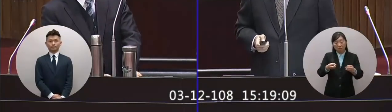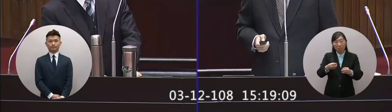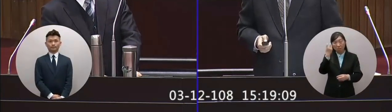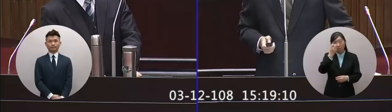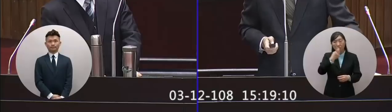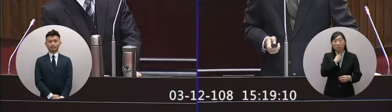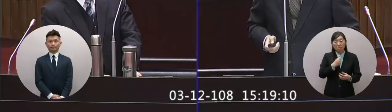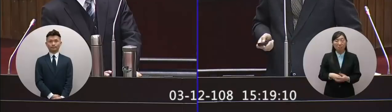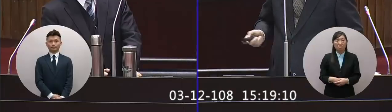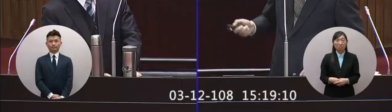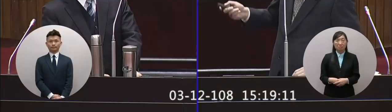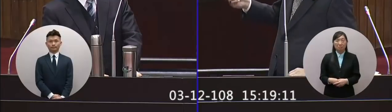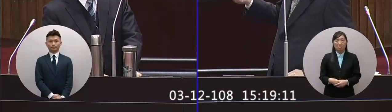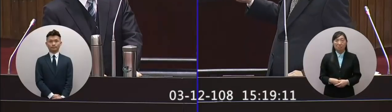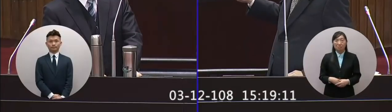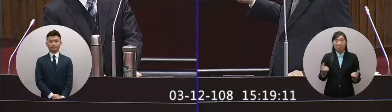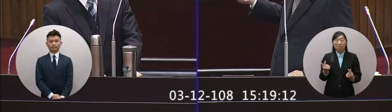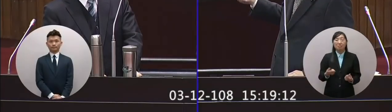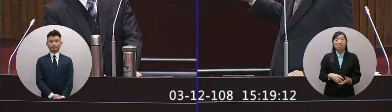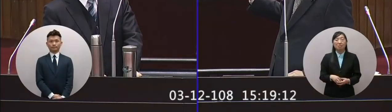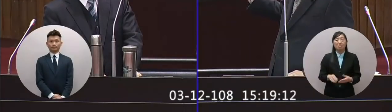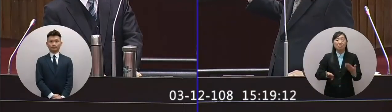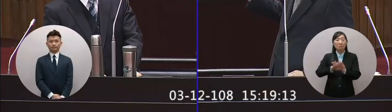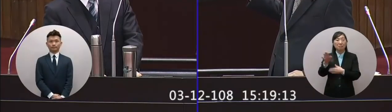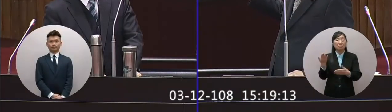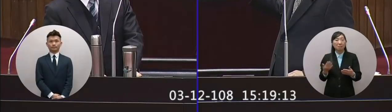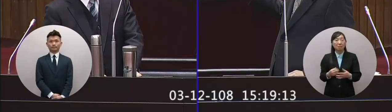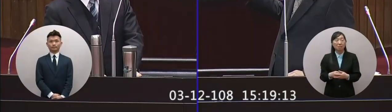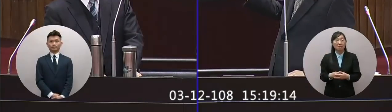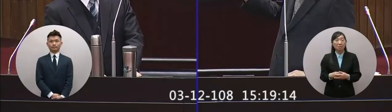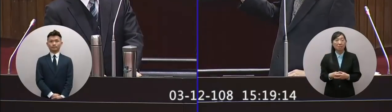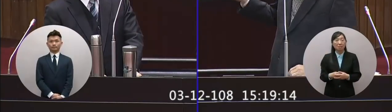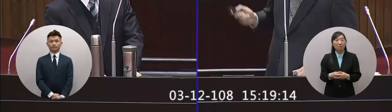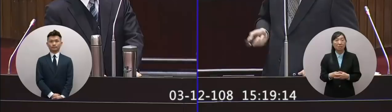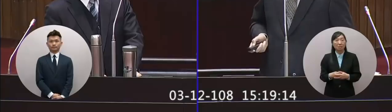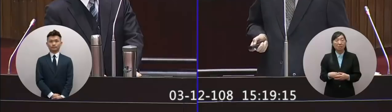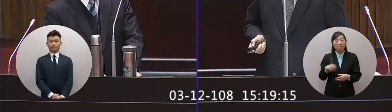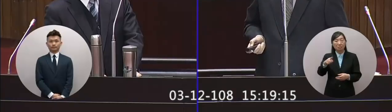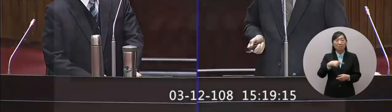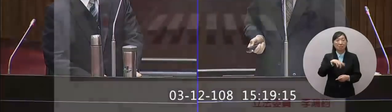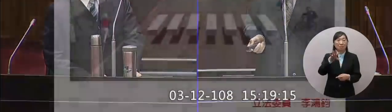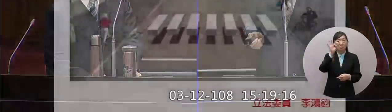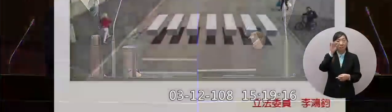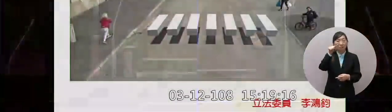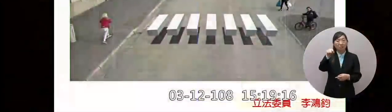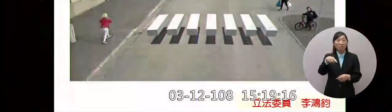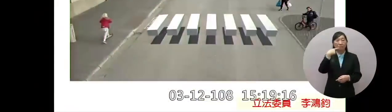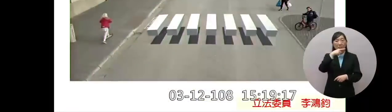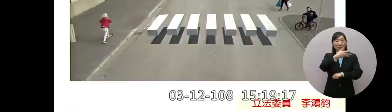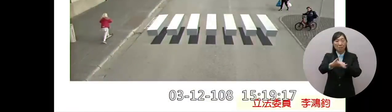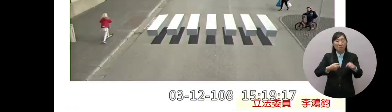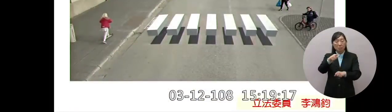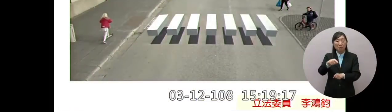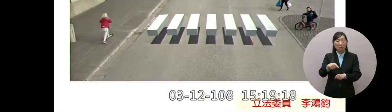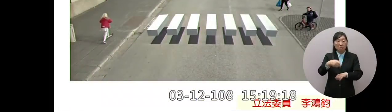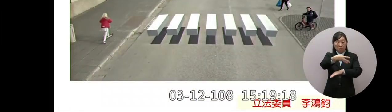要看到的一个问题。你来看冰岛，这个况还是多么的醒目，哦，这只是